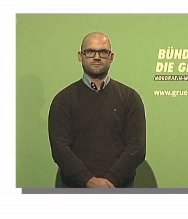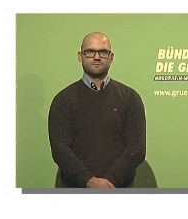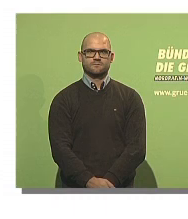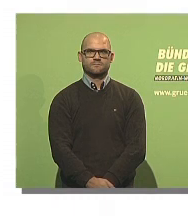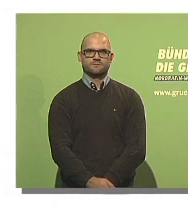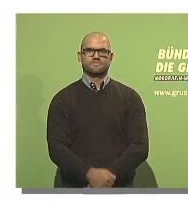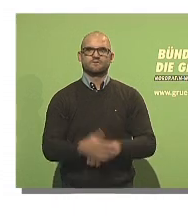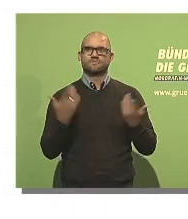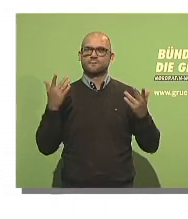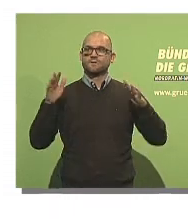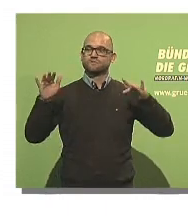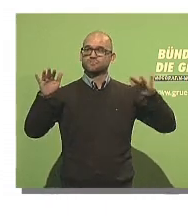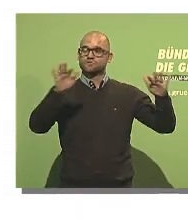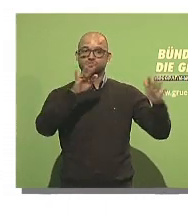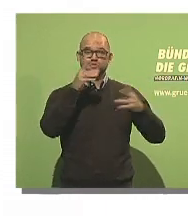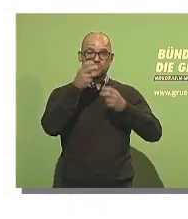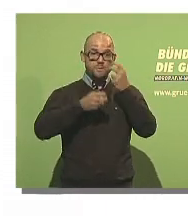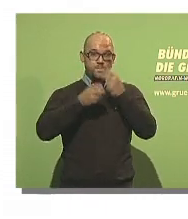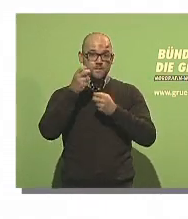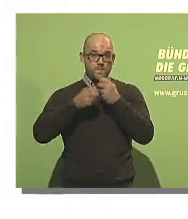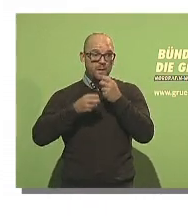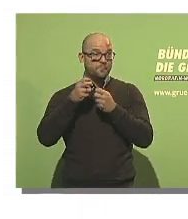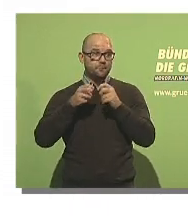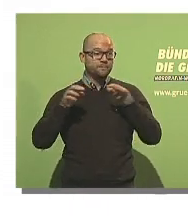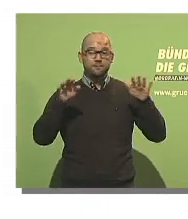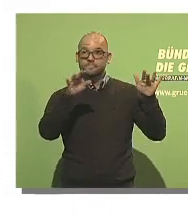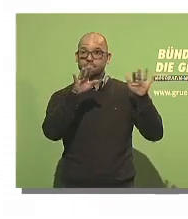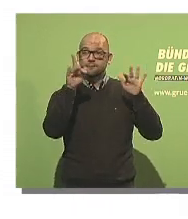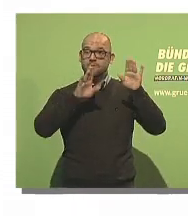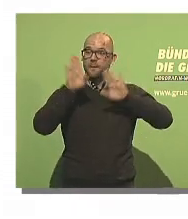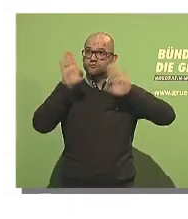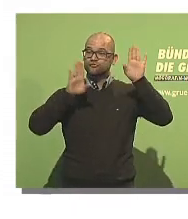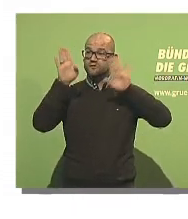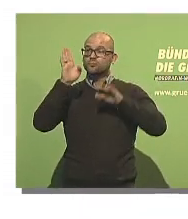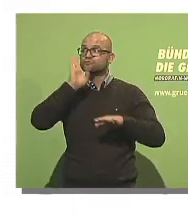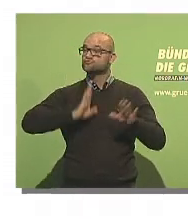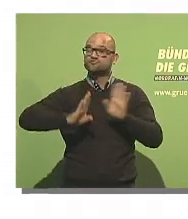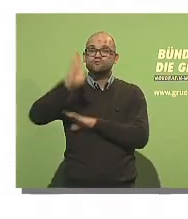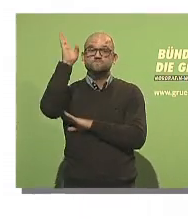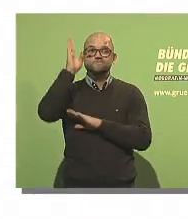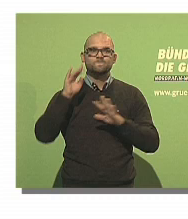Gibt es irgendwo Probleme mit der Abstimmung?